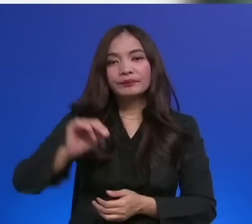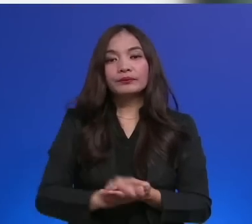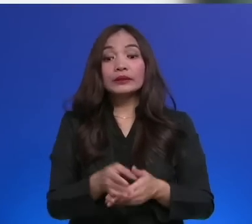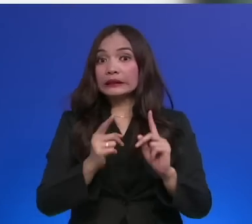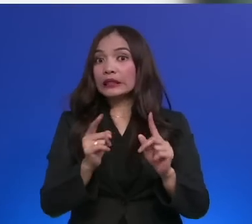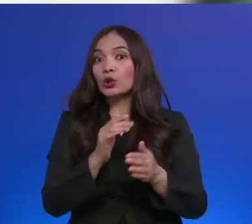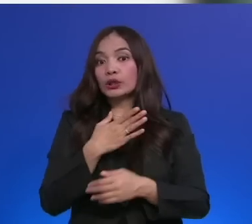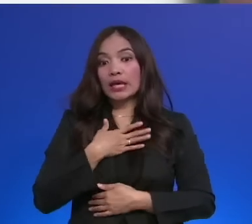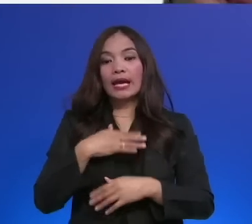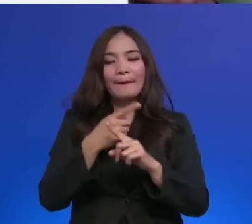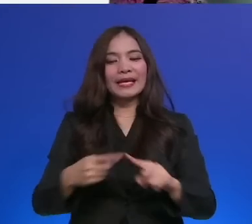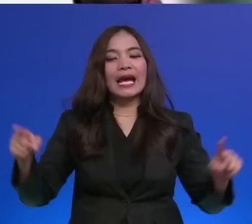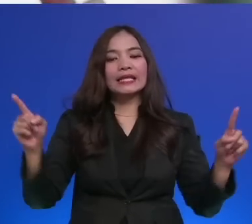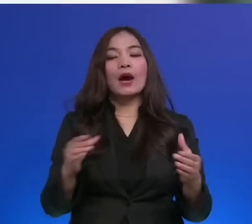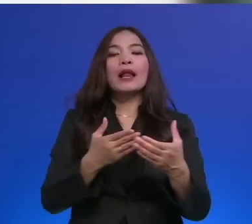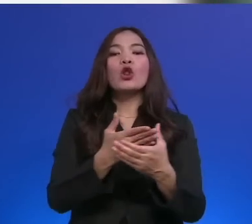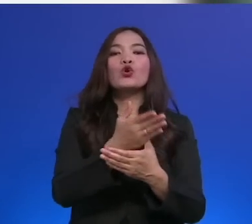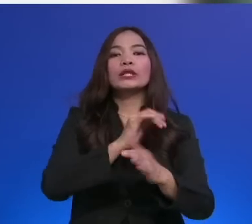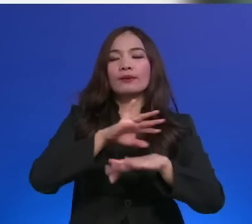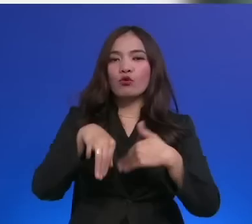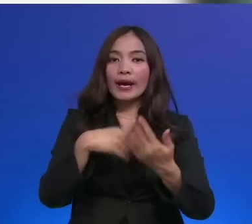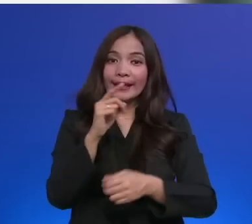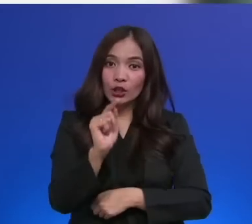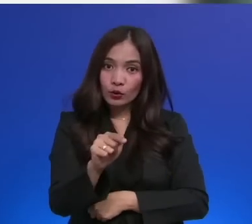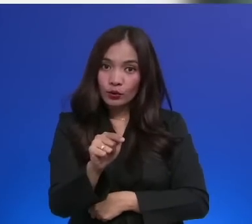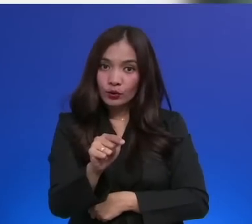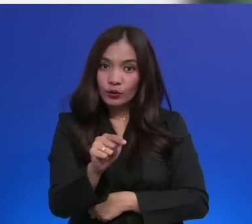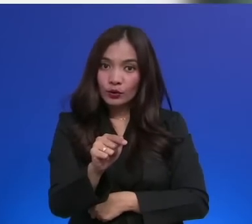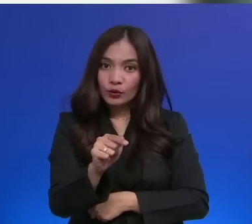tadi saya menyanyi melalui semua itu, ya,